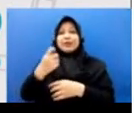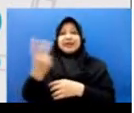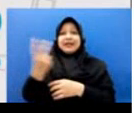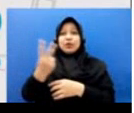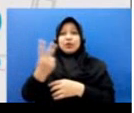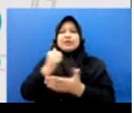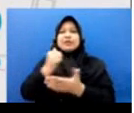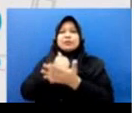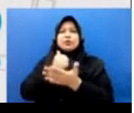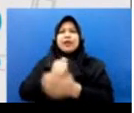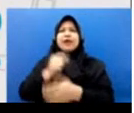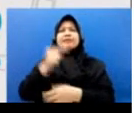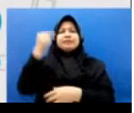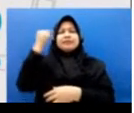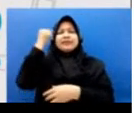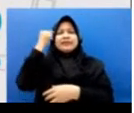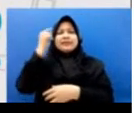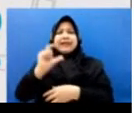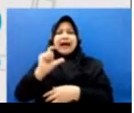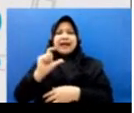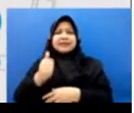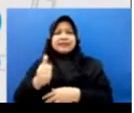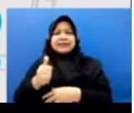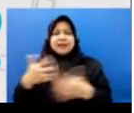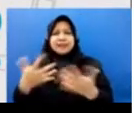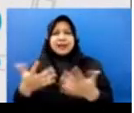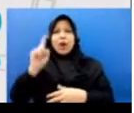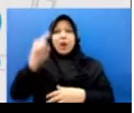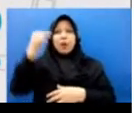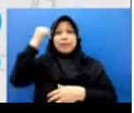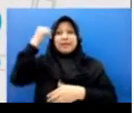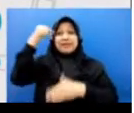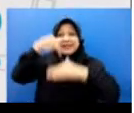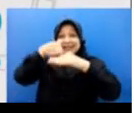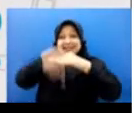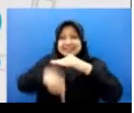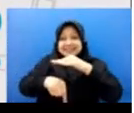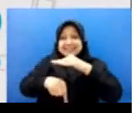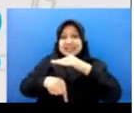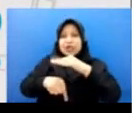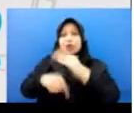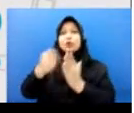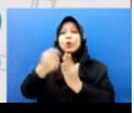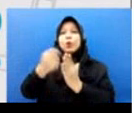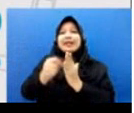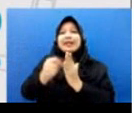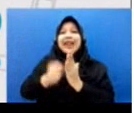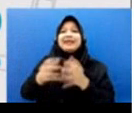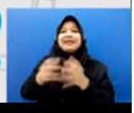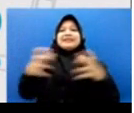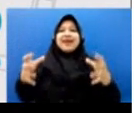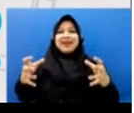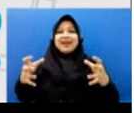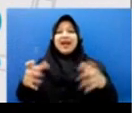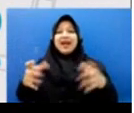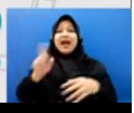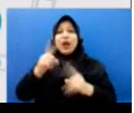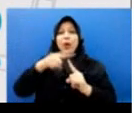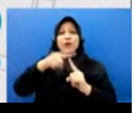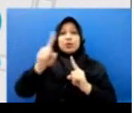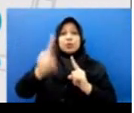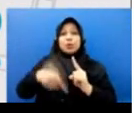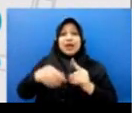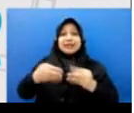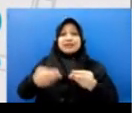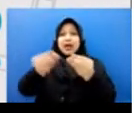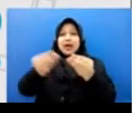Bu. Pastikan bahwa berpikir kritis itu skornya besar. Jadi kalau Bapak dan Ibu memberikan tugas, berpikir kritis